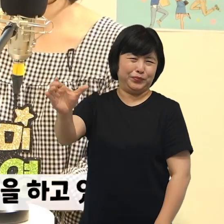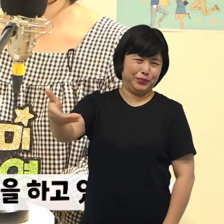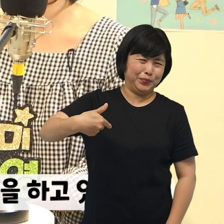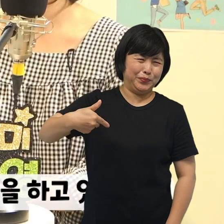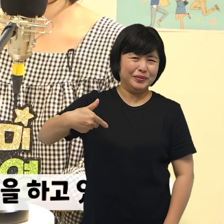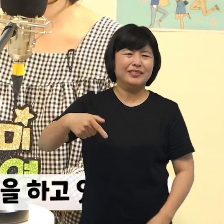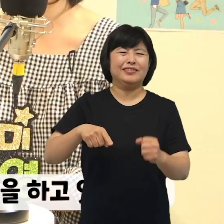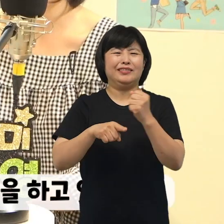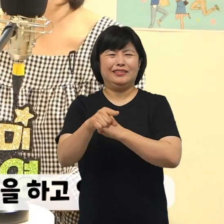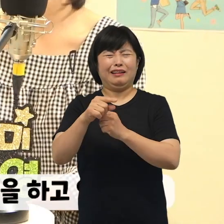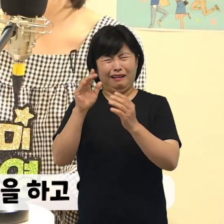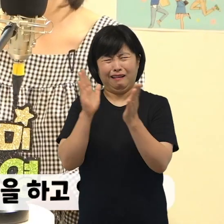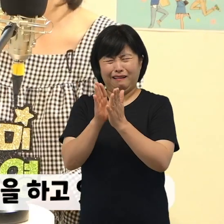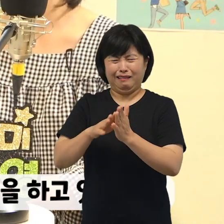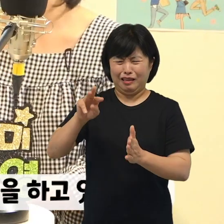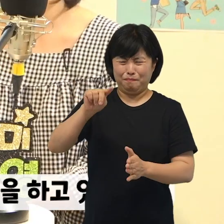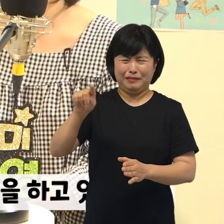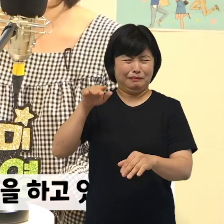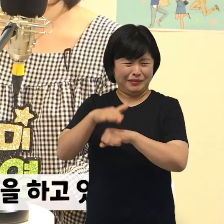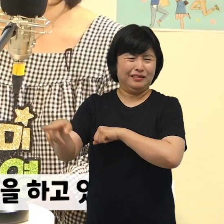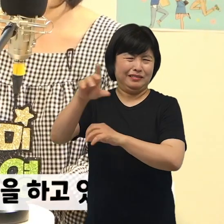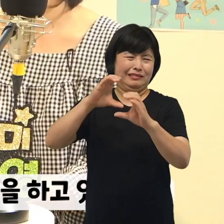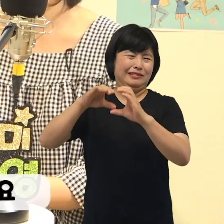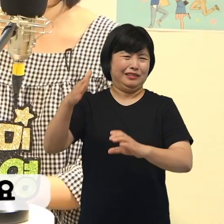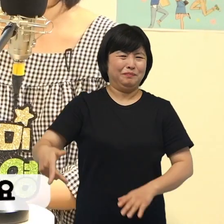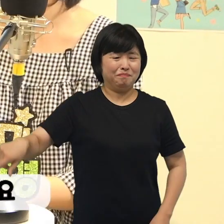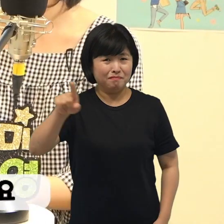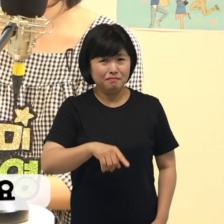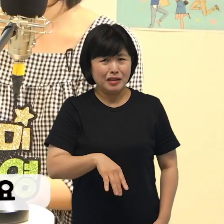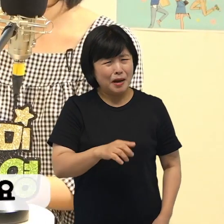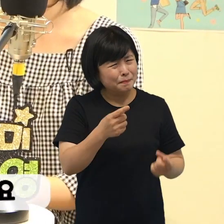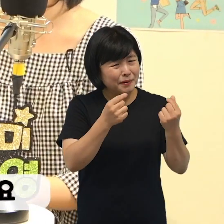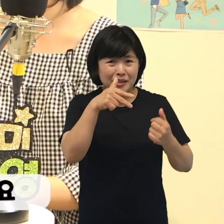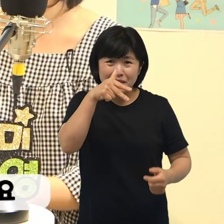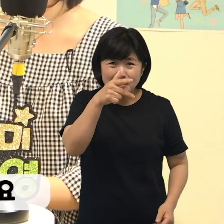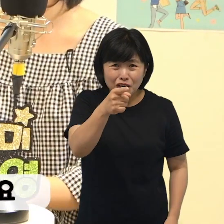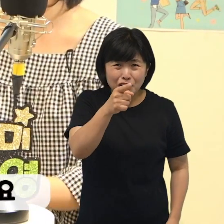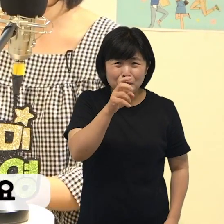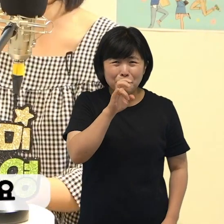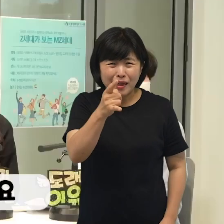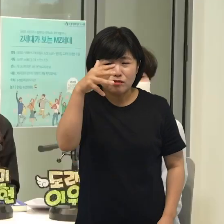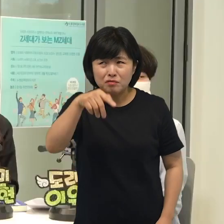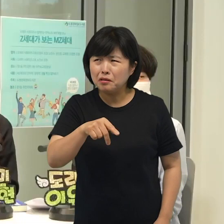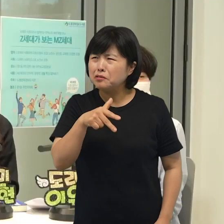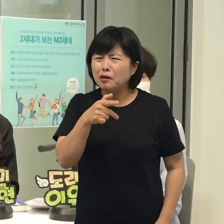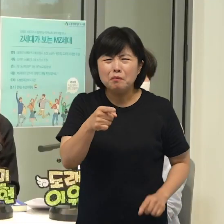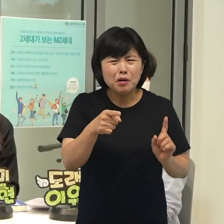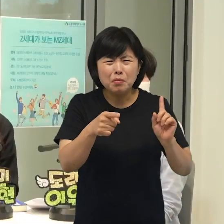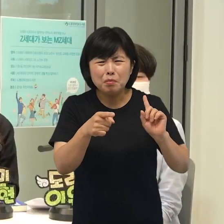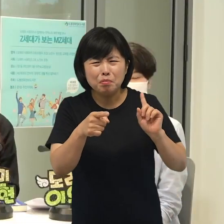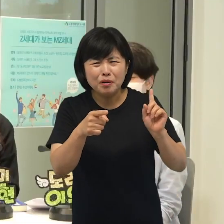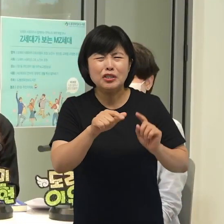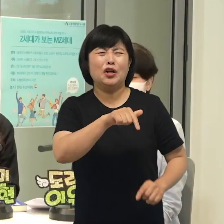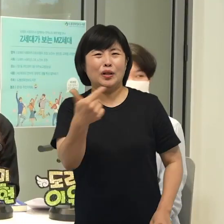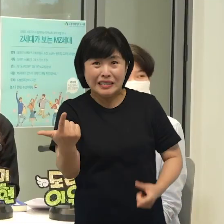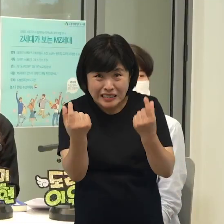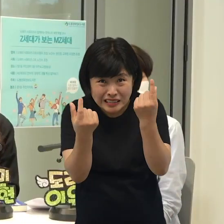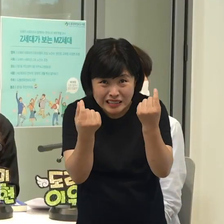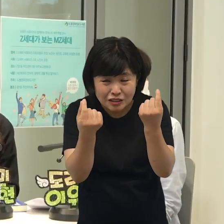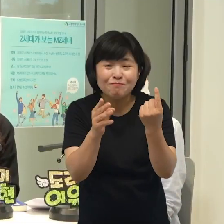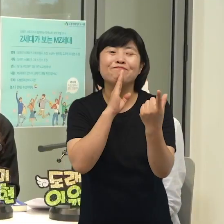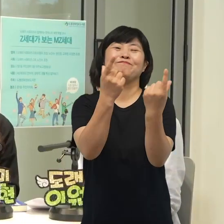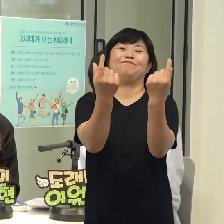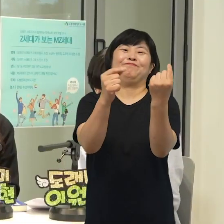메뉴 추천해줘라는 이제 의미로 저희가 소통을 하고 있고요. 비슷하게는 또 저매추라고도 해요. 저매추 뭘까요? 저녁